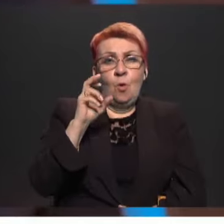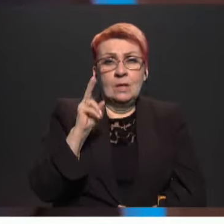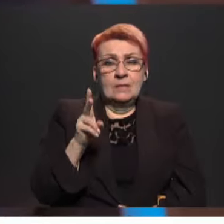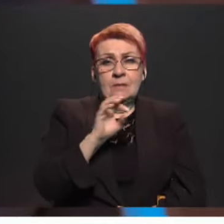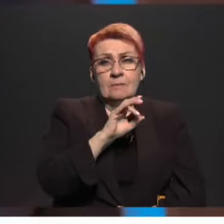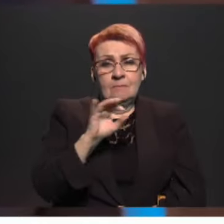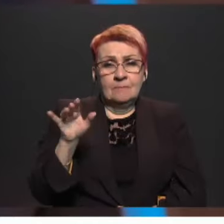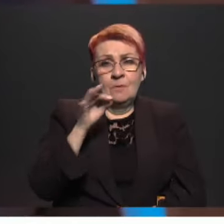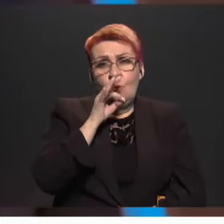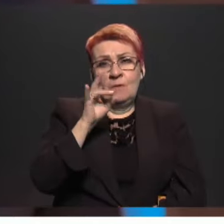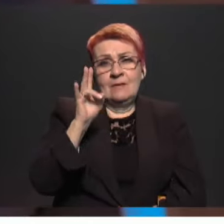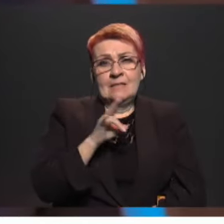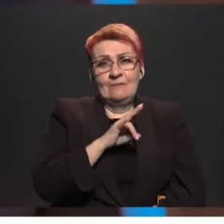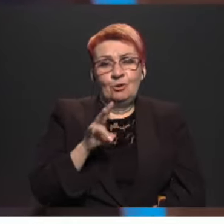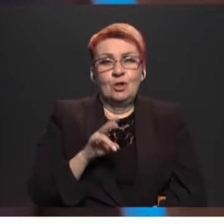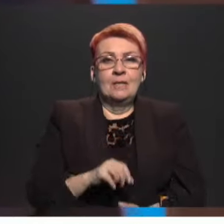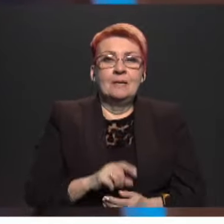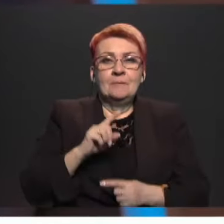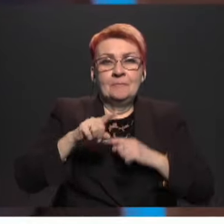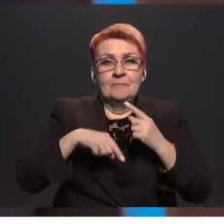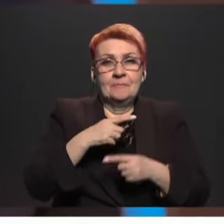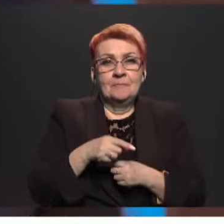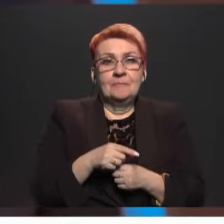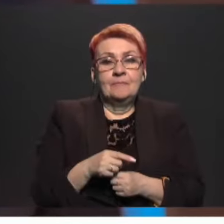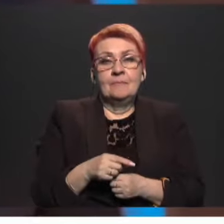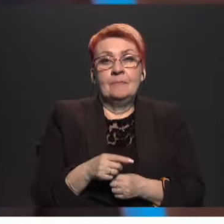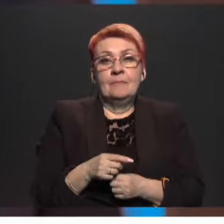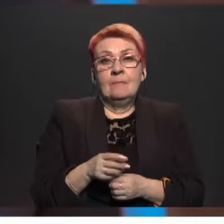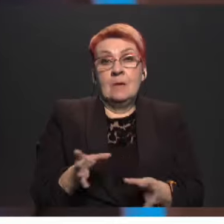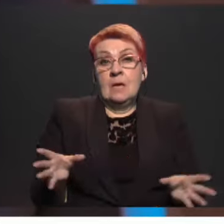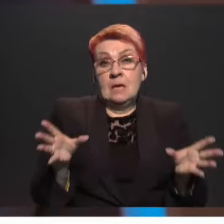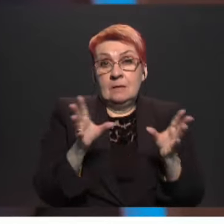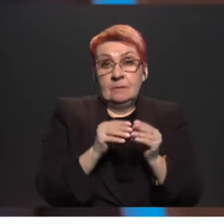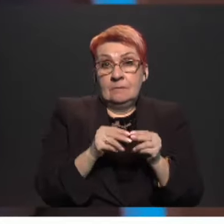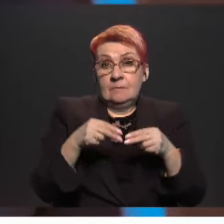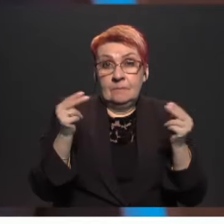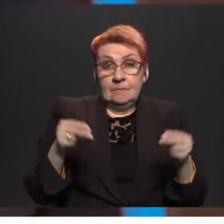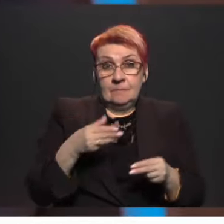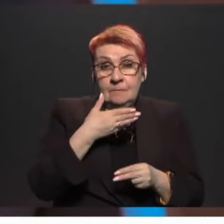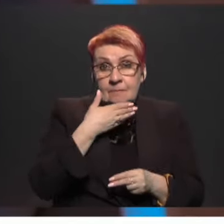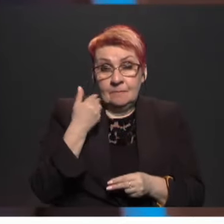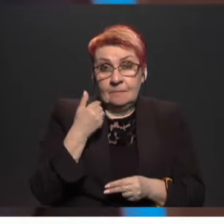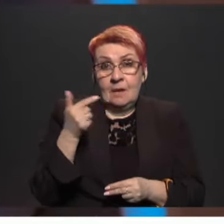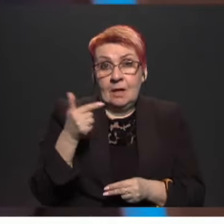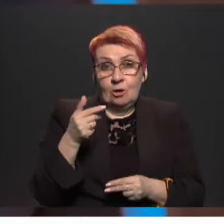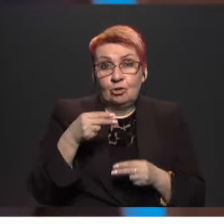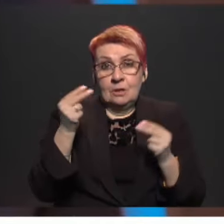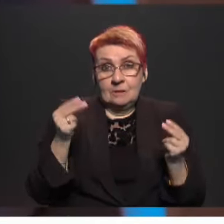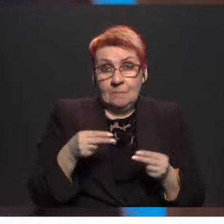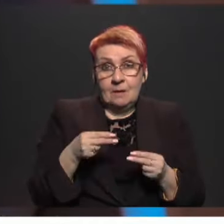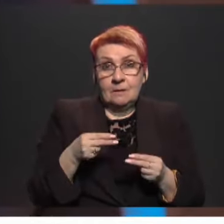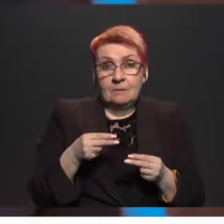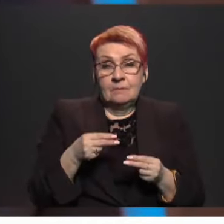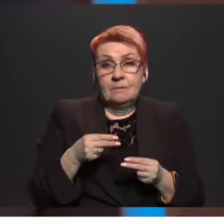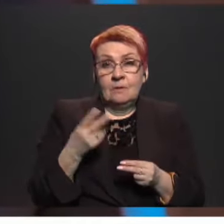священника». Вопрос такой от Елены. Сожительство – это блуд. Гражданский брак – тоже блуд. Причастие – только после